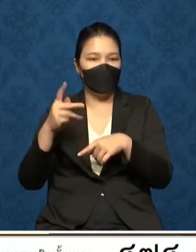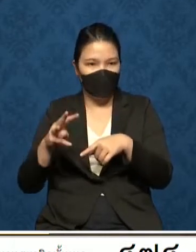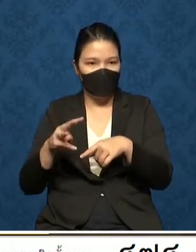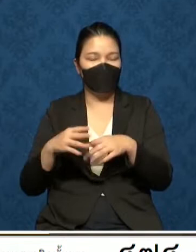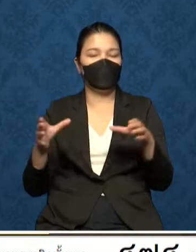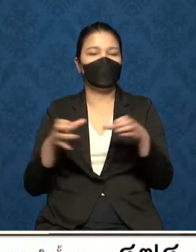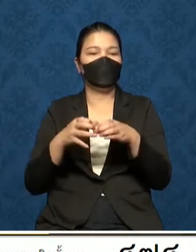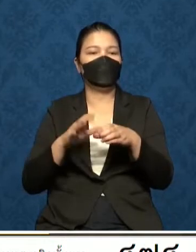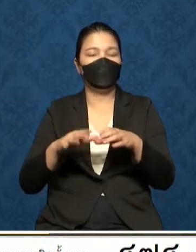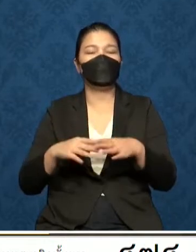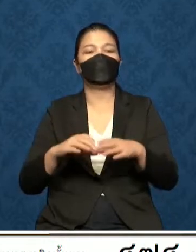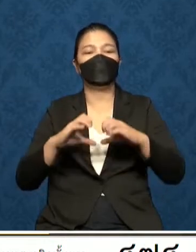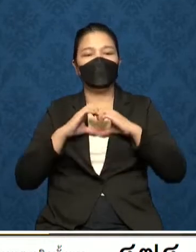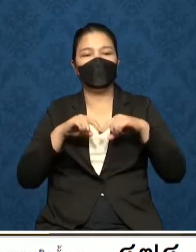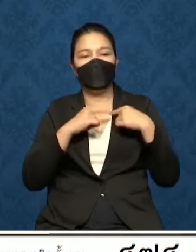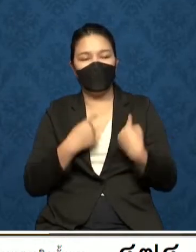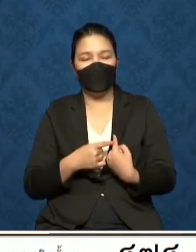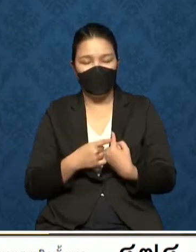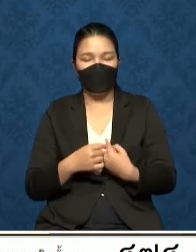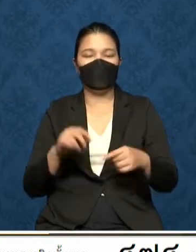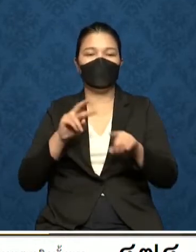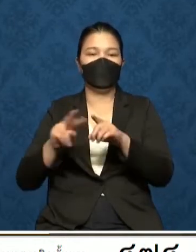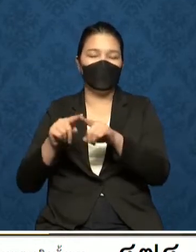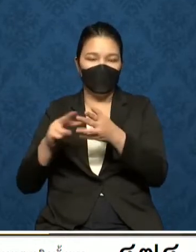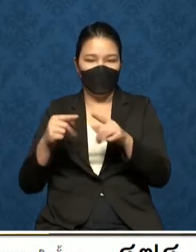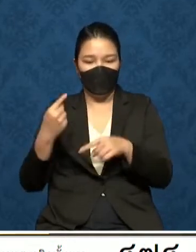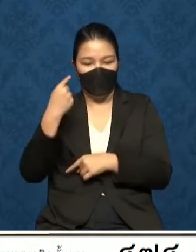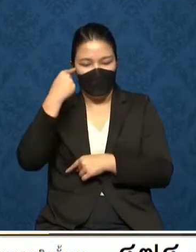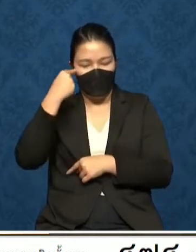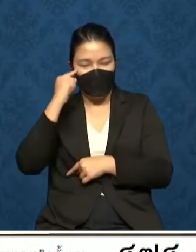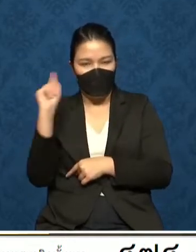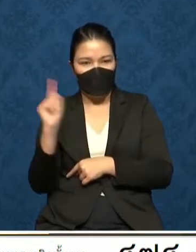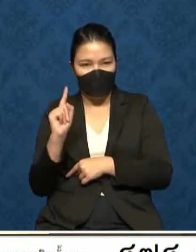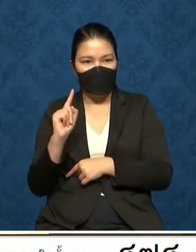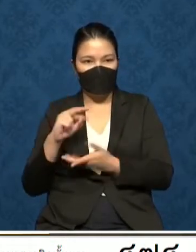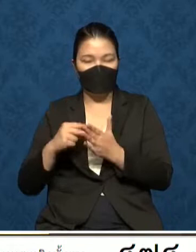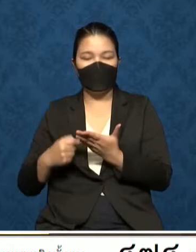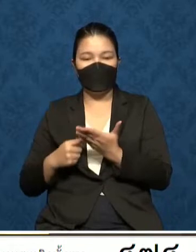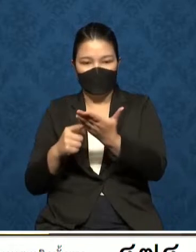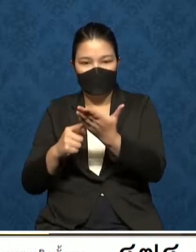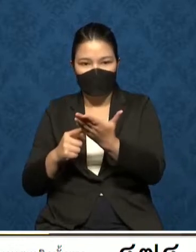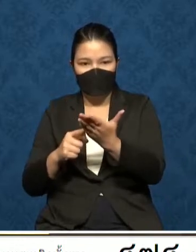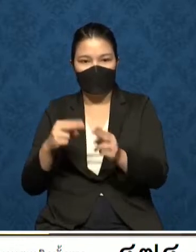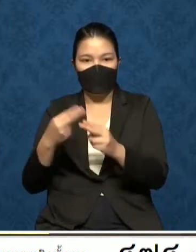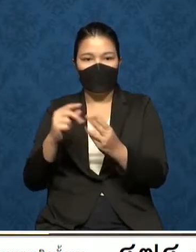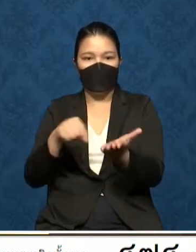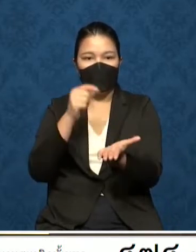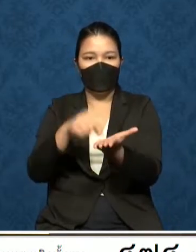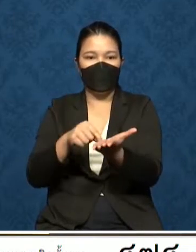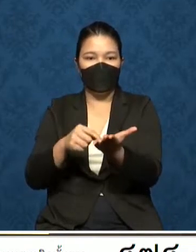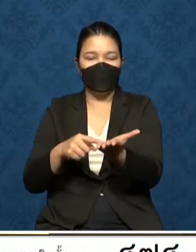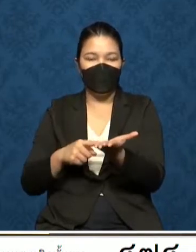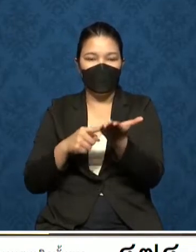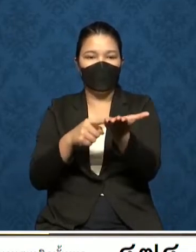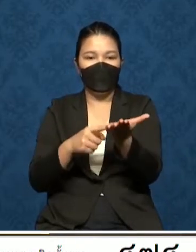ทยท่านประธานที่เคารพครับกับผมเป็นผู้ร่วมเสนอร่างพรบ.ฉบับพรรคประชาธิปัตย์ซึ่งนำโดยท่าน